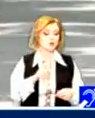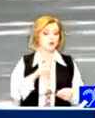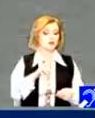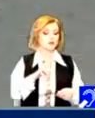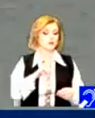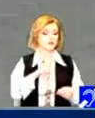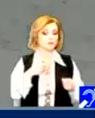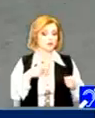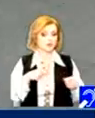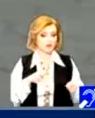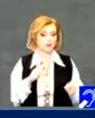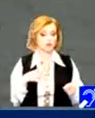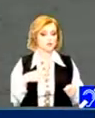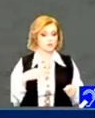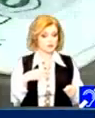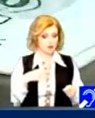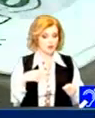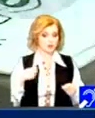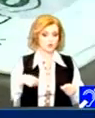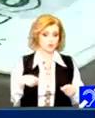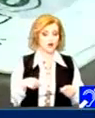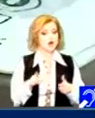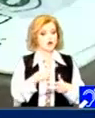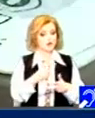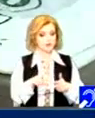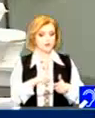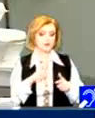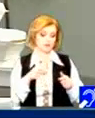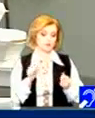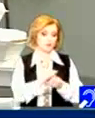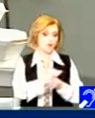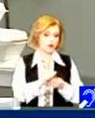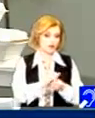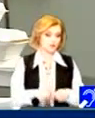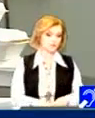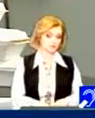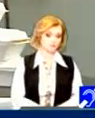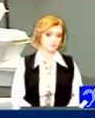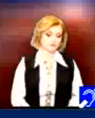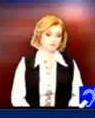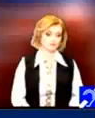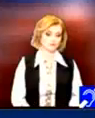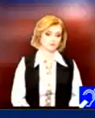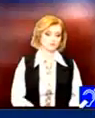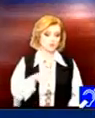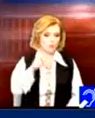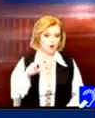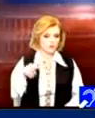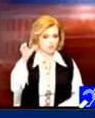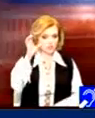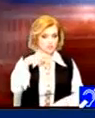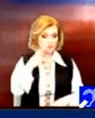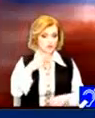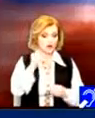din plasă sau pungi din hârtie sau pungile din amidon, care sunt mult mai prietenoase cu mediul înconjurător. Oamenii de știință